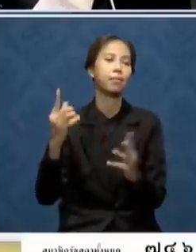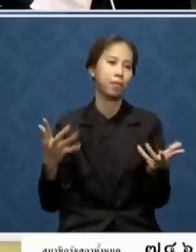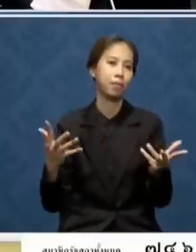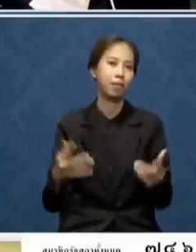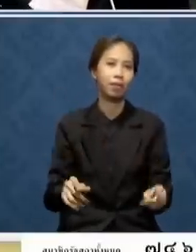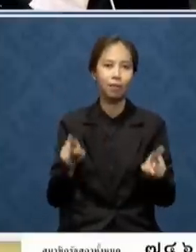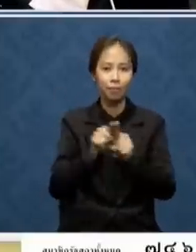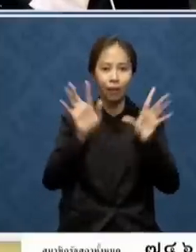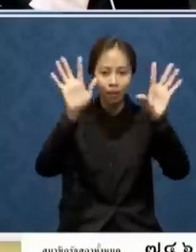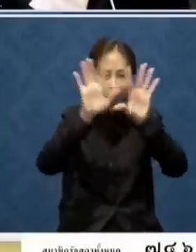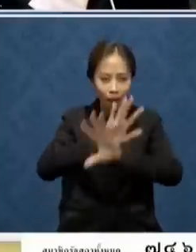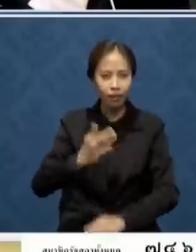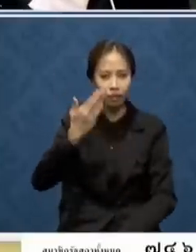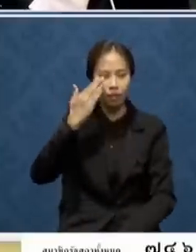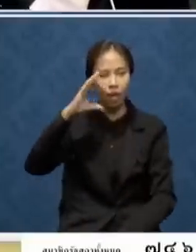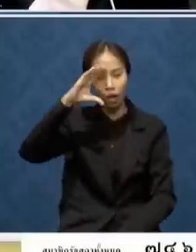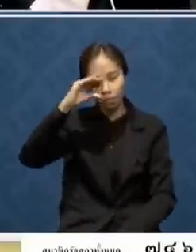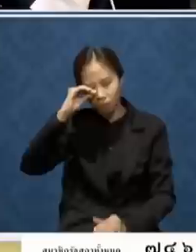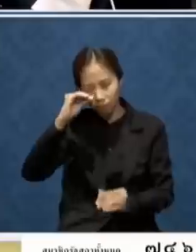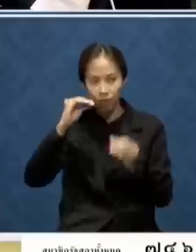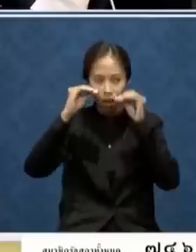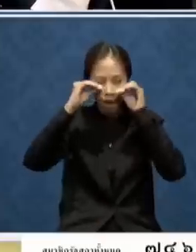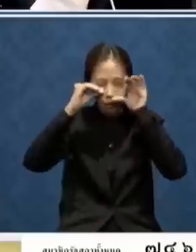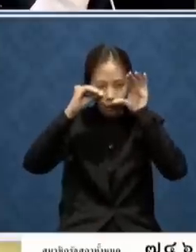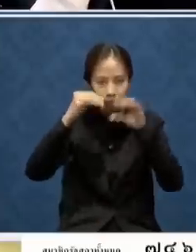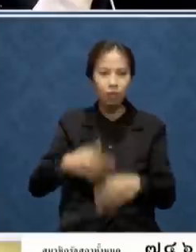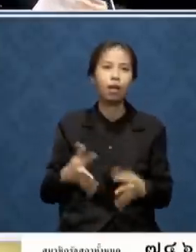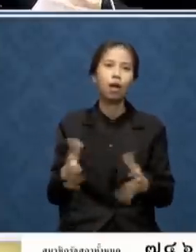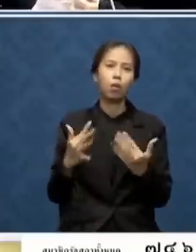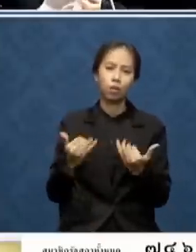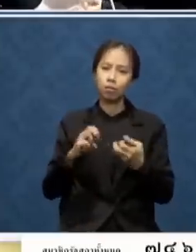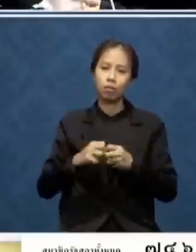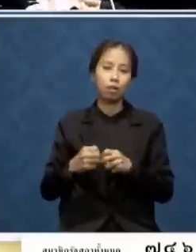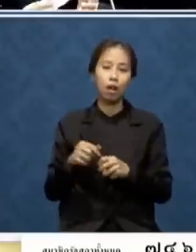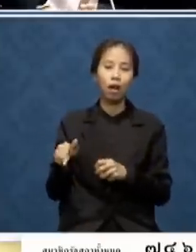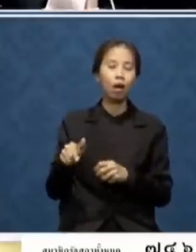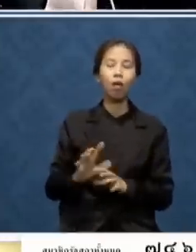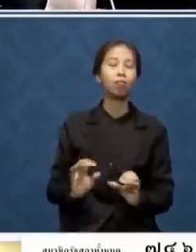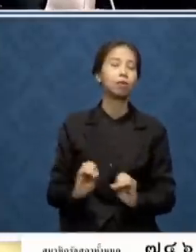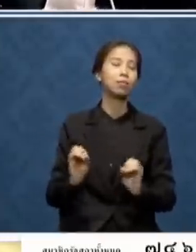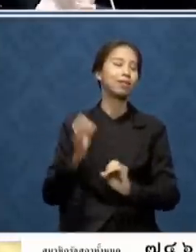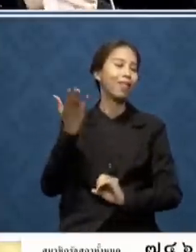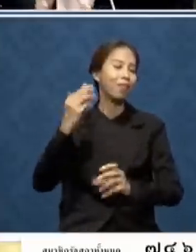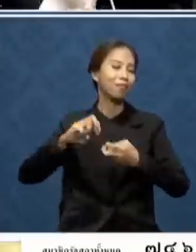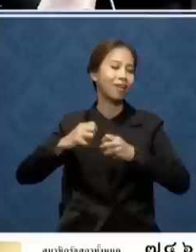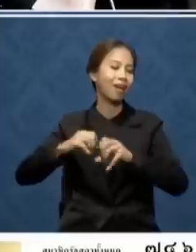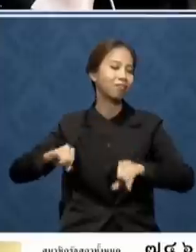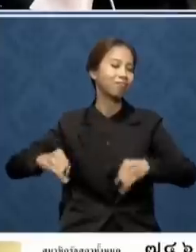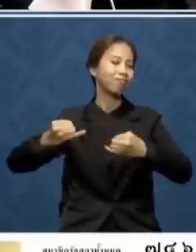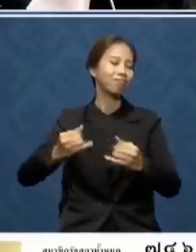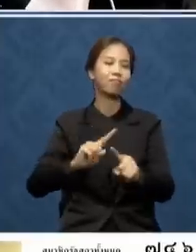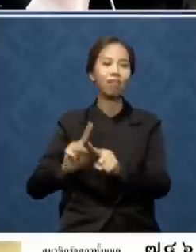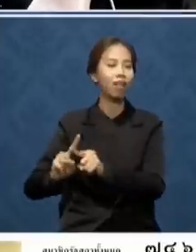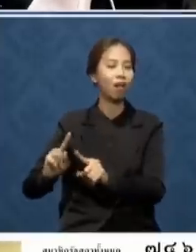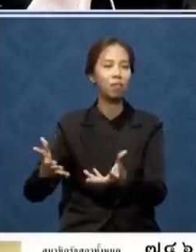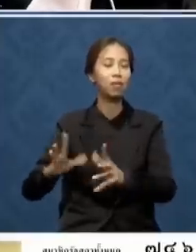หลับตาข้างนึงแล้วก้าวข้ามความขัดแย้งเสมือนว่ามันไม่เคยเกิดขึ้นมาก่อนทั้งความขัดแย้งทาง